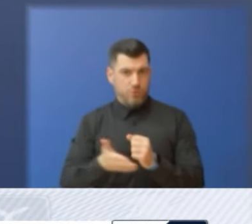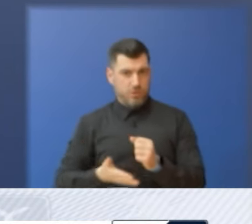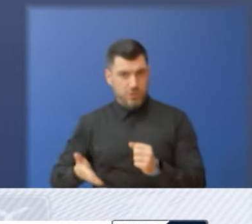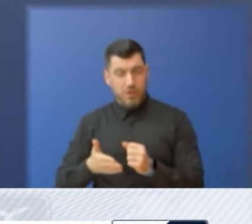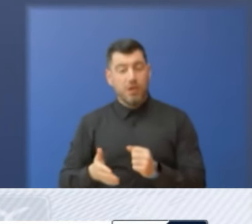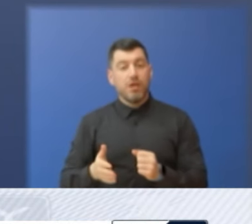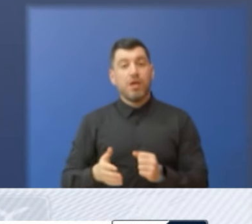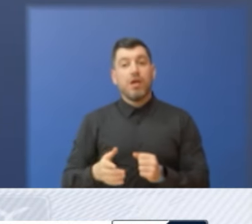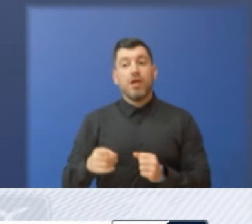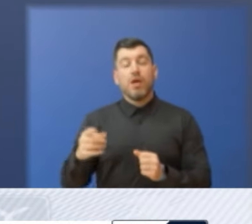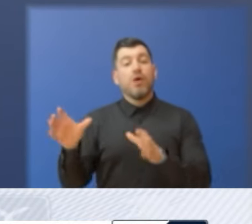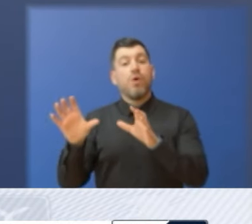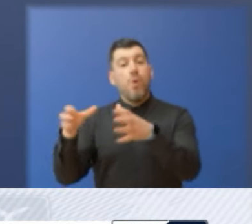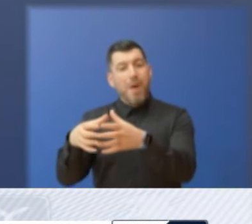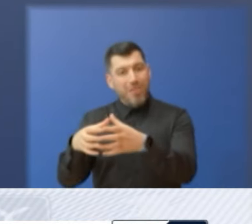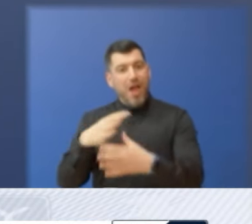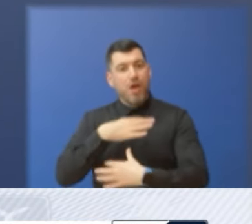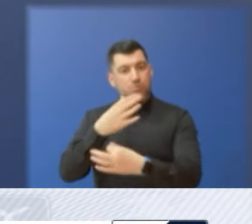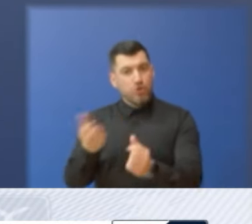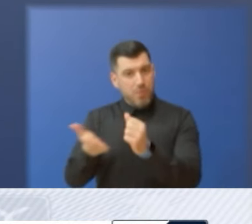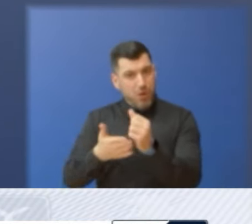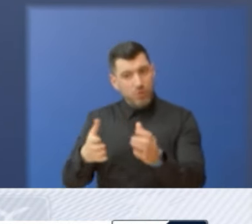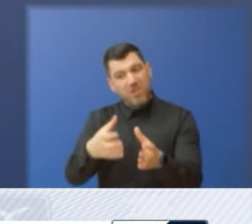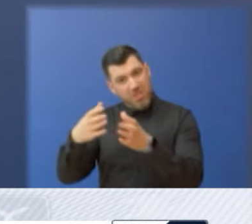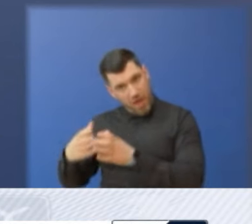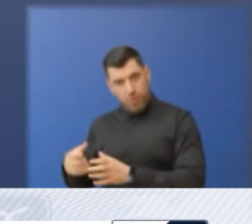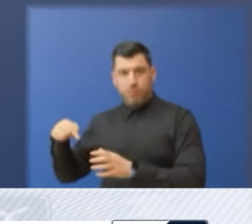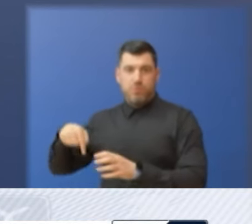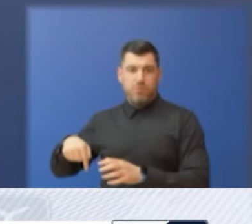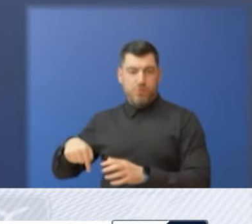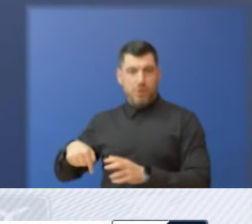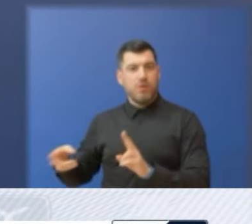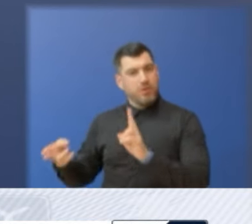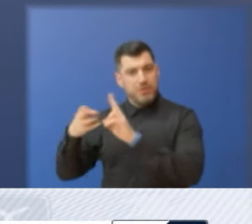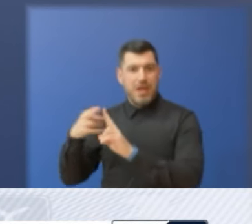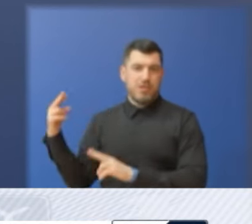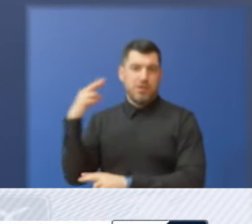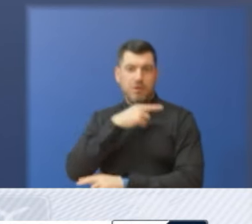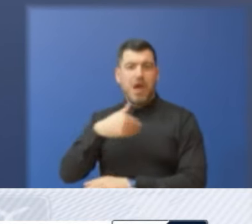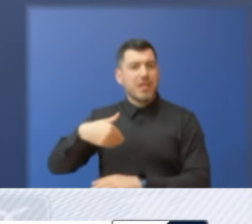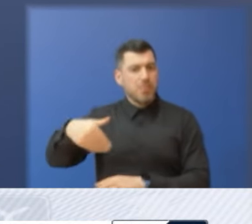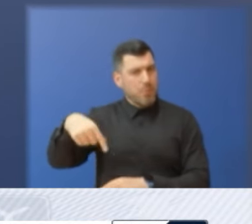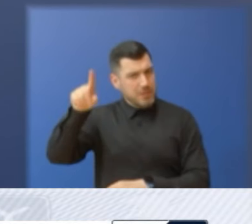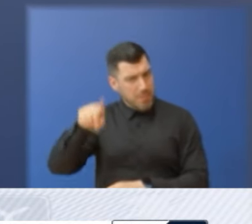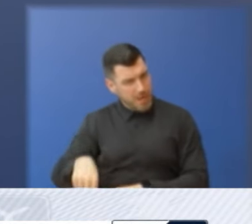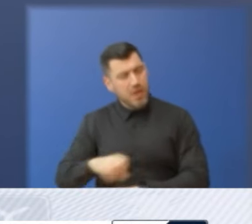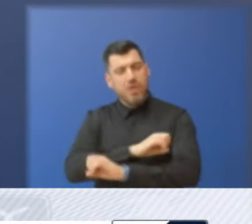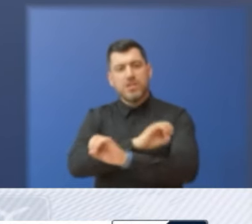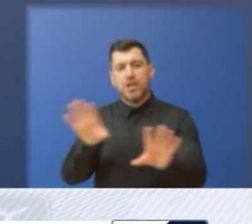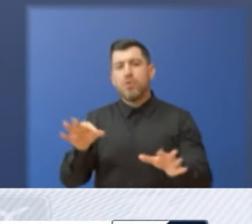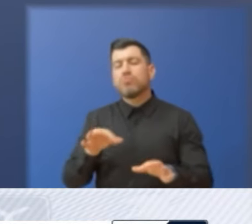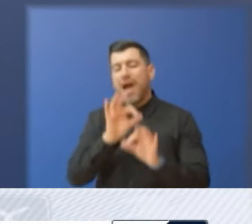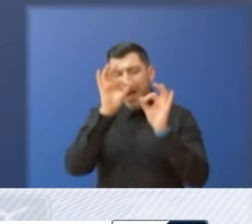περιοχή. Δεν έχουμε ακόμα λεπτομέρειες για τον τόπο και τον χρόνο της συνάντησης. Εντός των επόμενων ημερών όμως θα σας